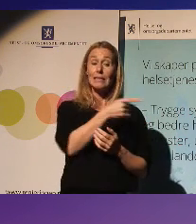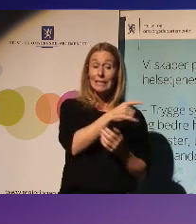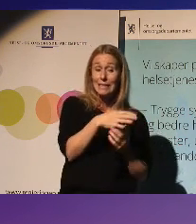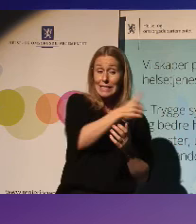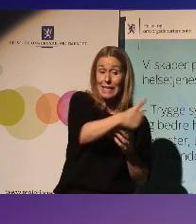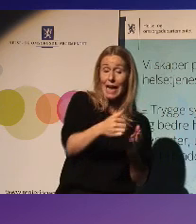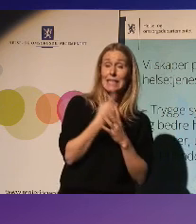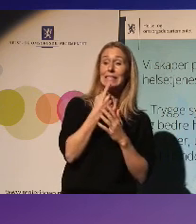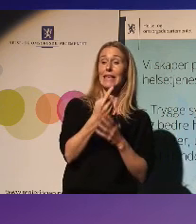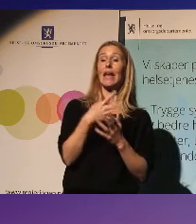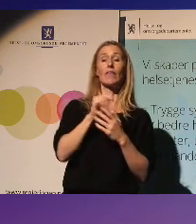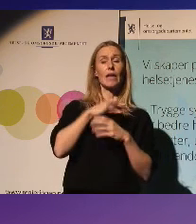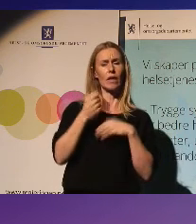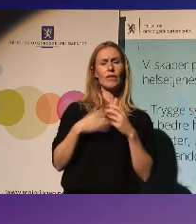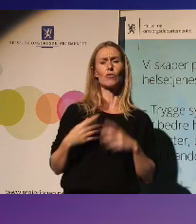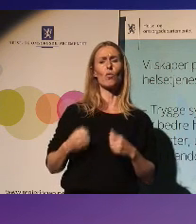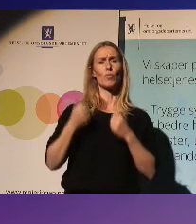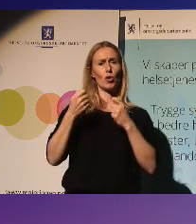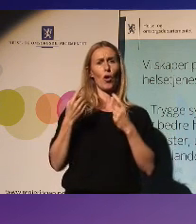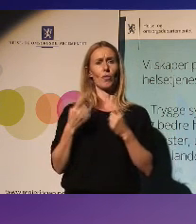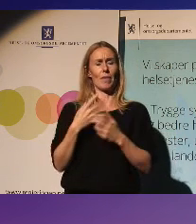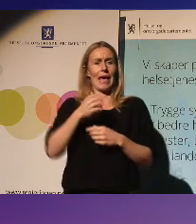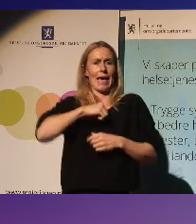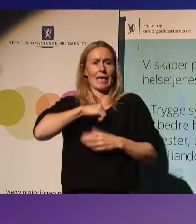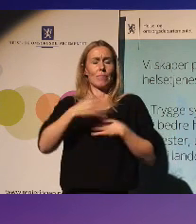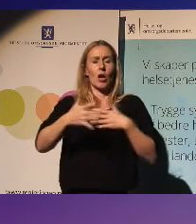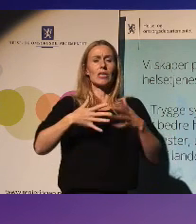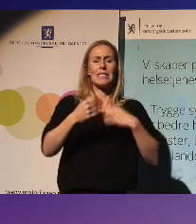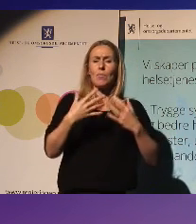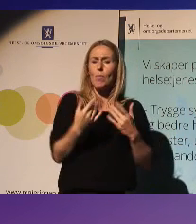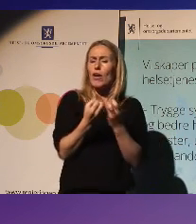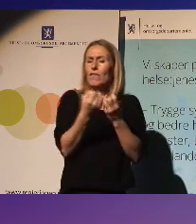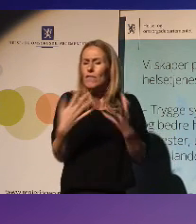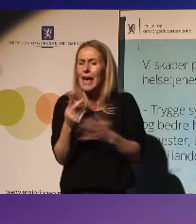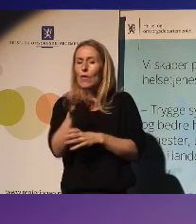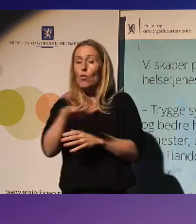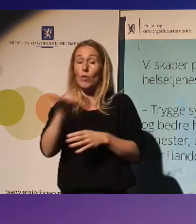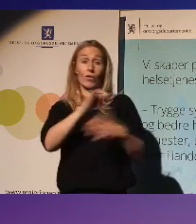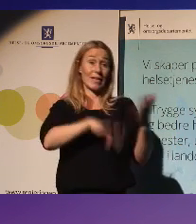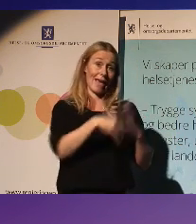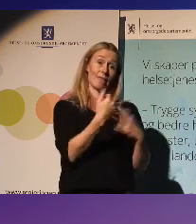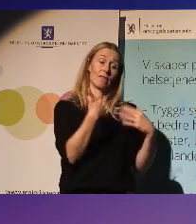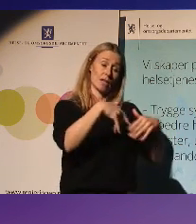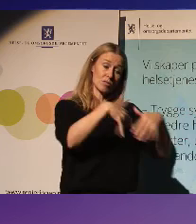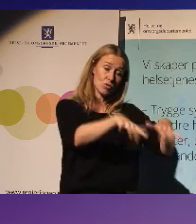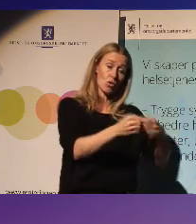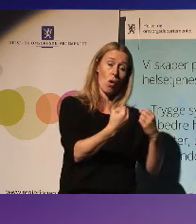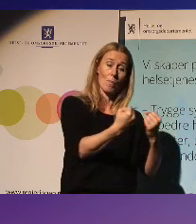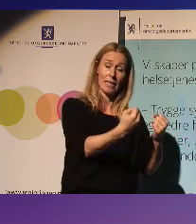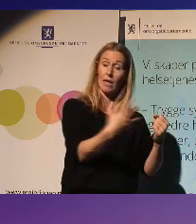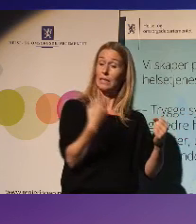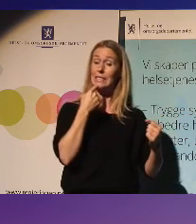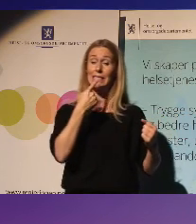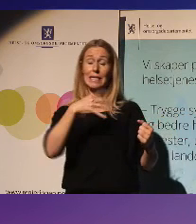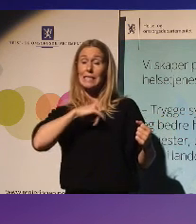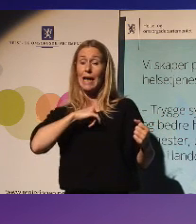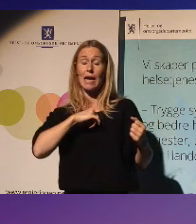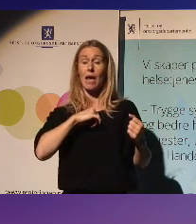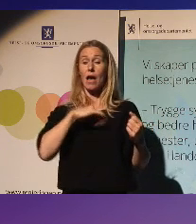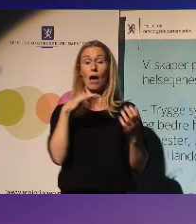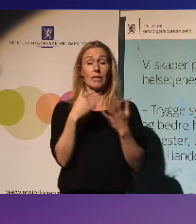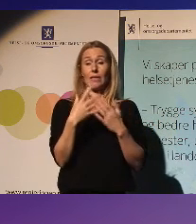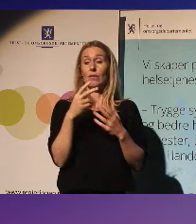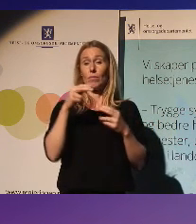at de har tatt et oppgjør med egen praksis på mange, mange flere områder enn transport og bilkjøring. De sier selv, de bruker begreper som at de